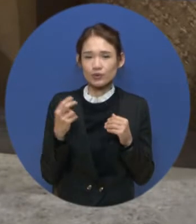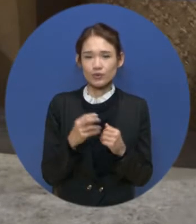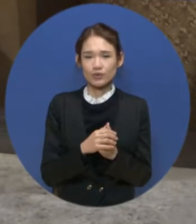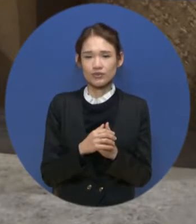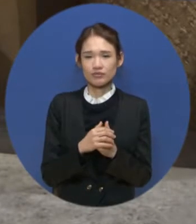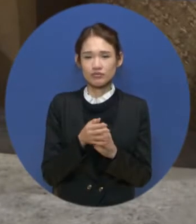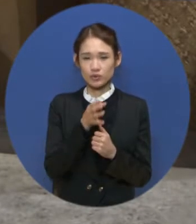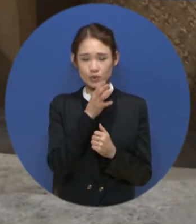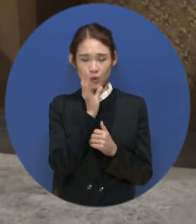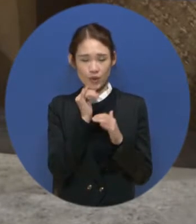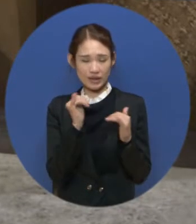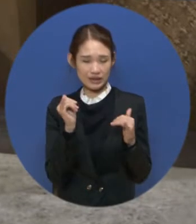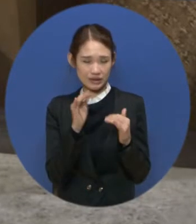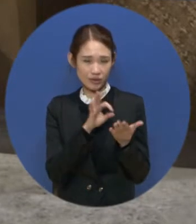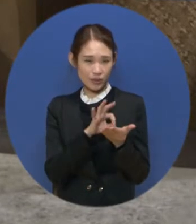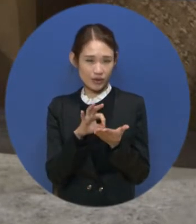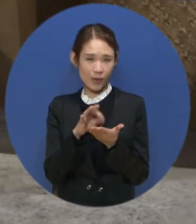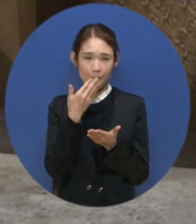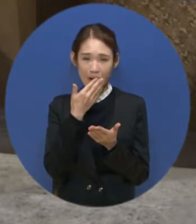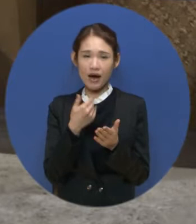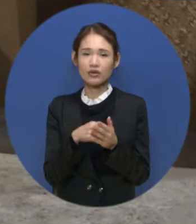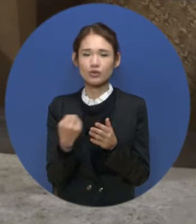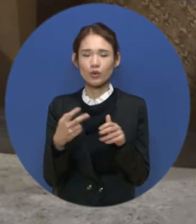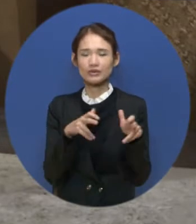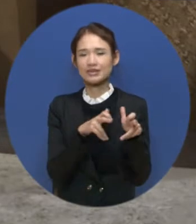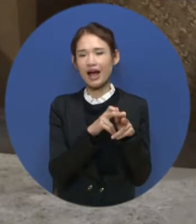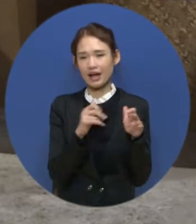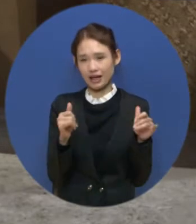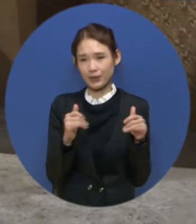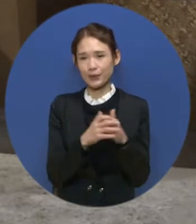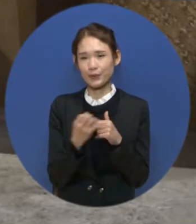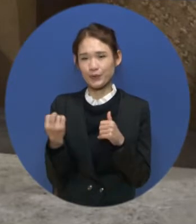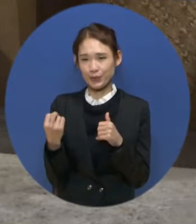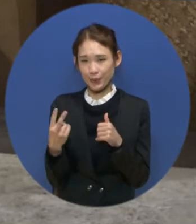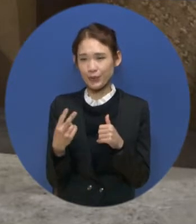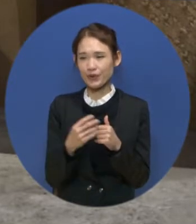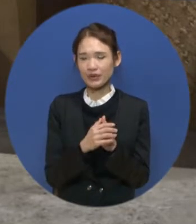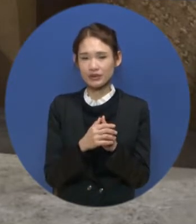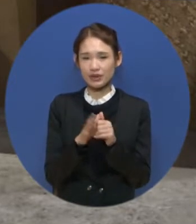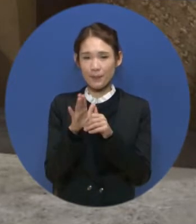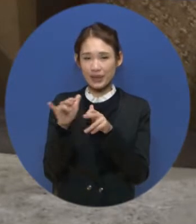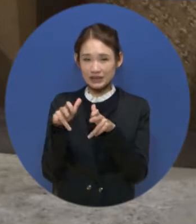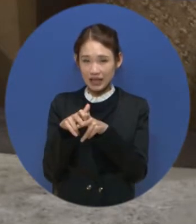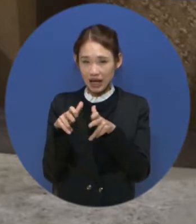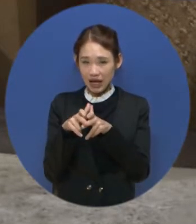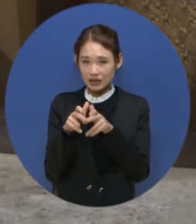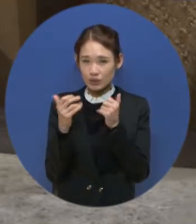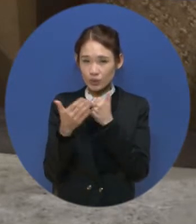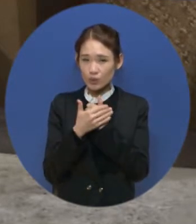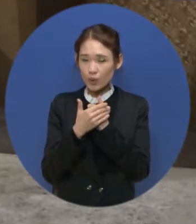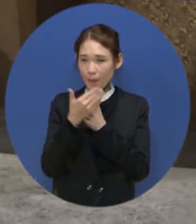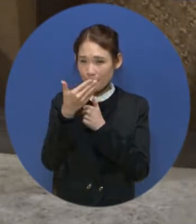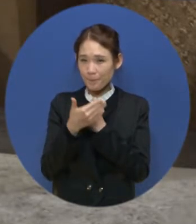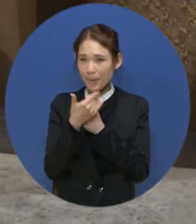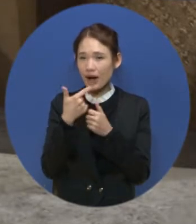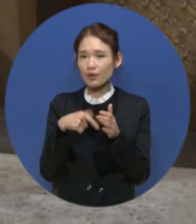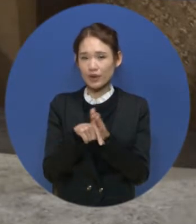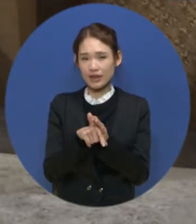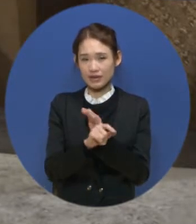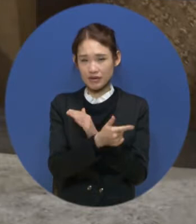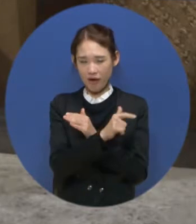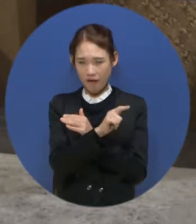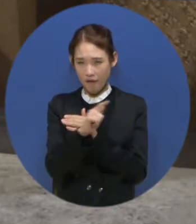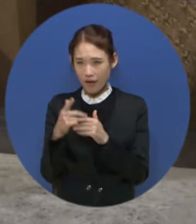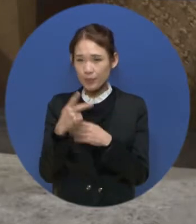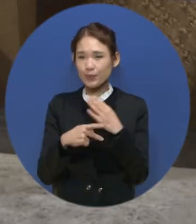아니라 또 노인분들도 이용할 수 있고 그리고 장애인분들뿐만 아니라 그 비장애인분들에게도 또 도움이 될 듯한 그렇죠. 그런 여러